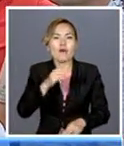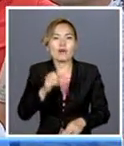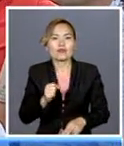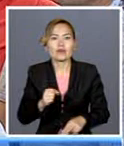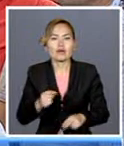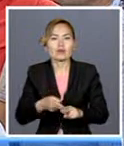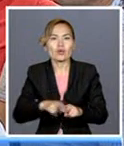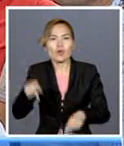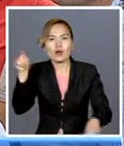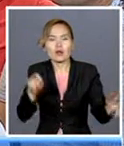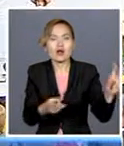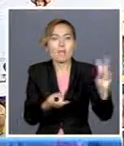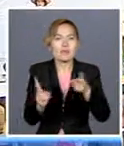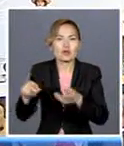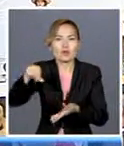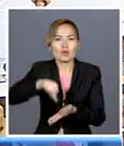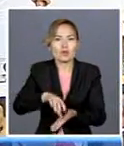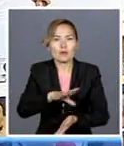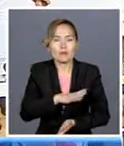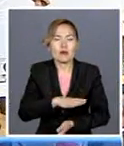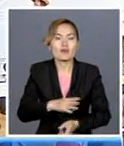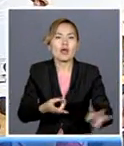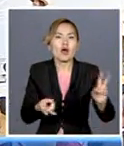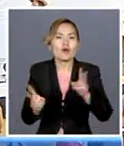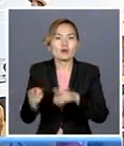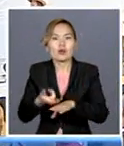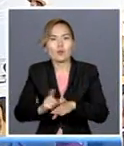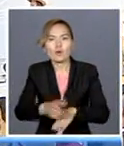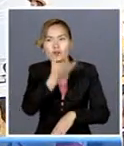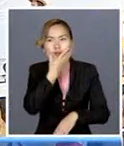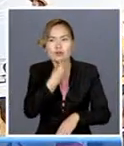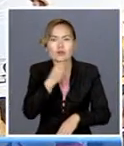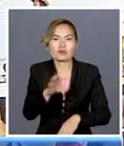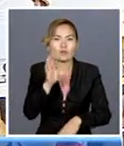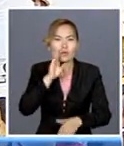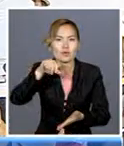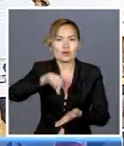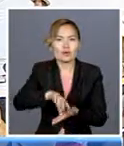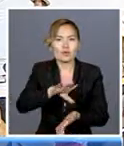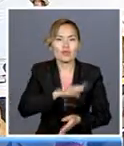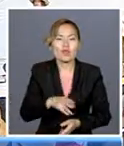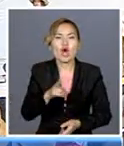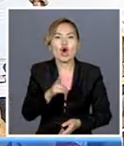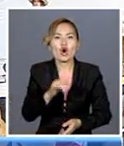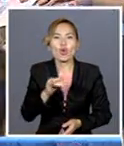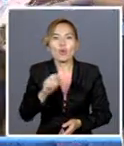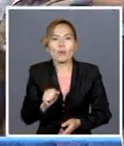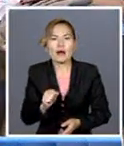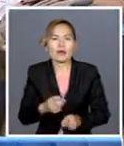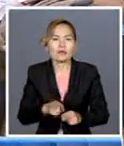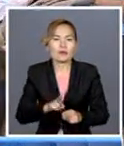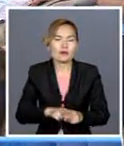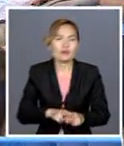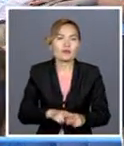Гавана жағалауынан келген бишілер шықты. Мың бұралған бишілердің өнері көрермендерге ерекше әсер қалдырды. Әлбетте, Куба десек, көз алдымызға